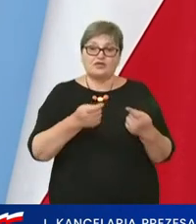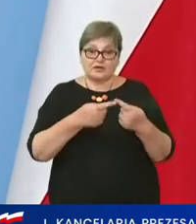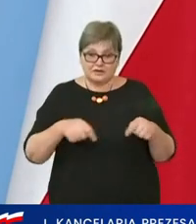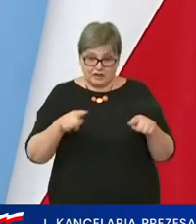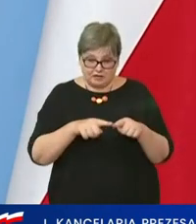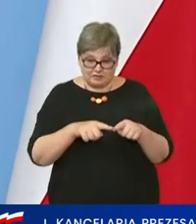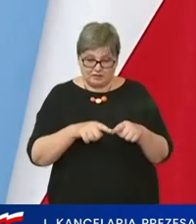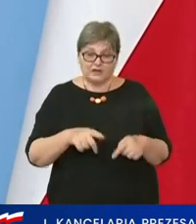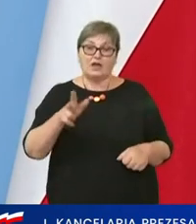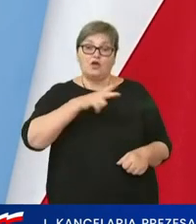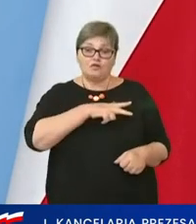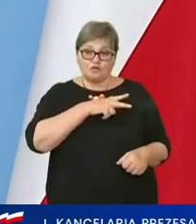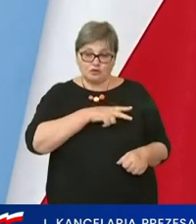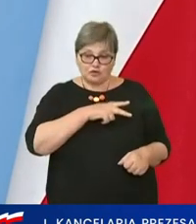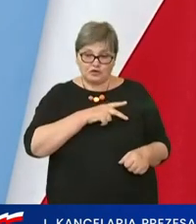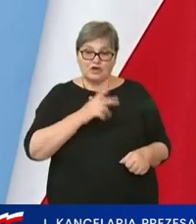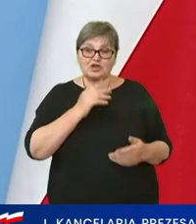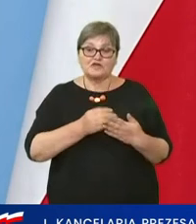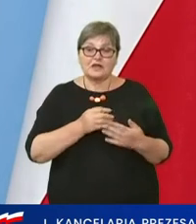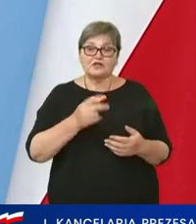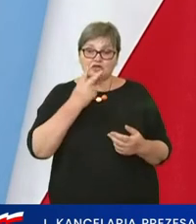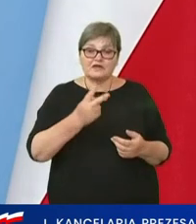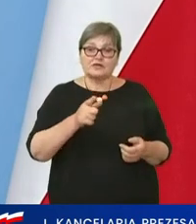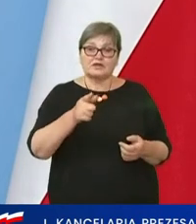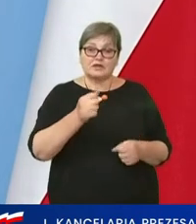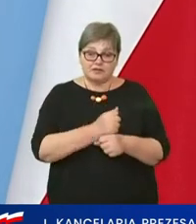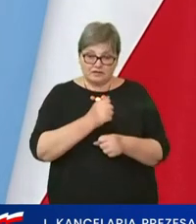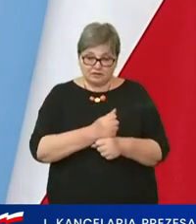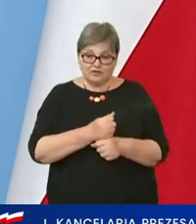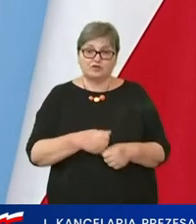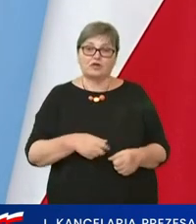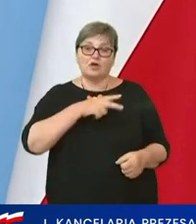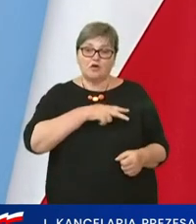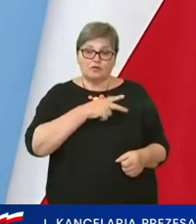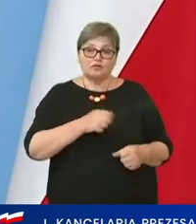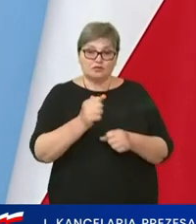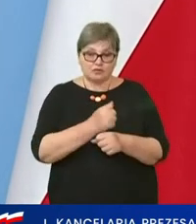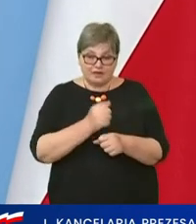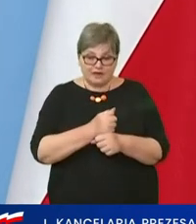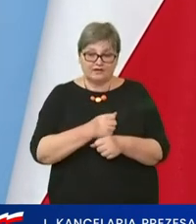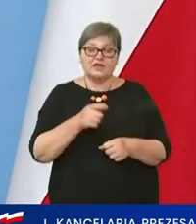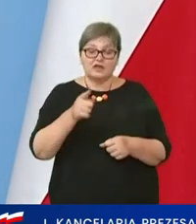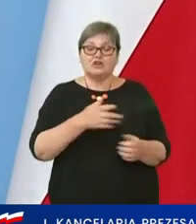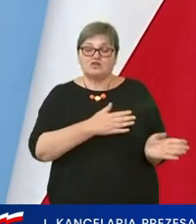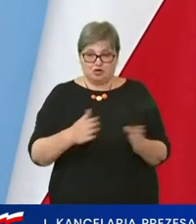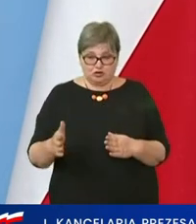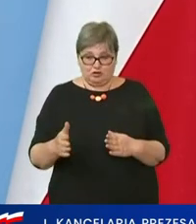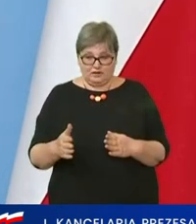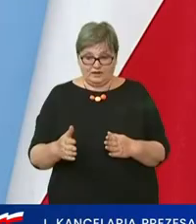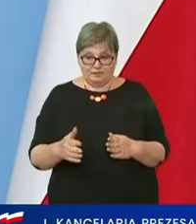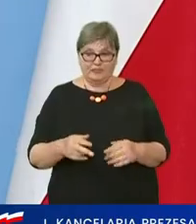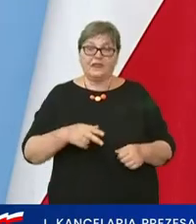świadczeń pracowniczych fundusz pracy te środki są w pełnej gotowości urzędy wojewódzkie urzędy pracy